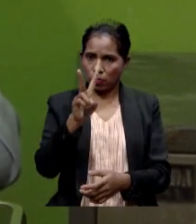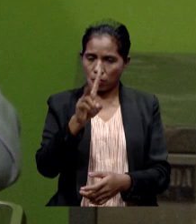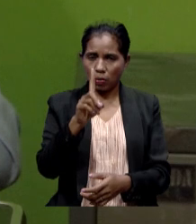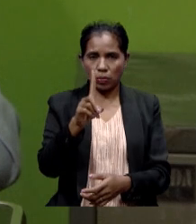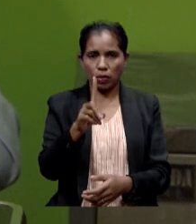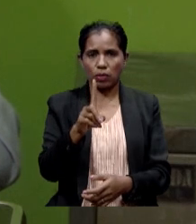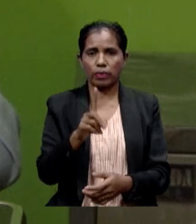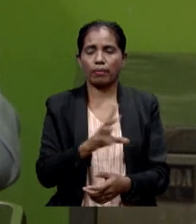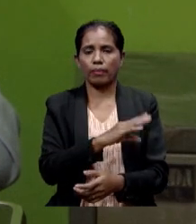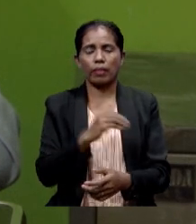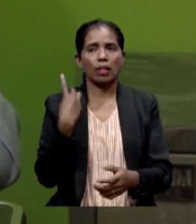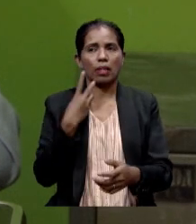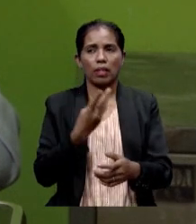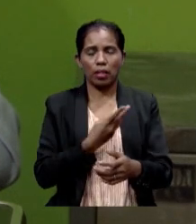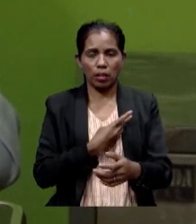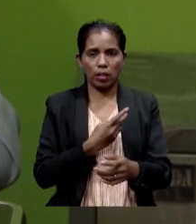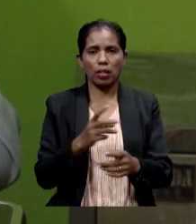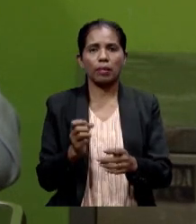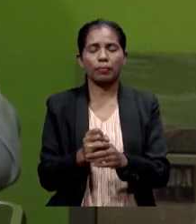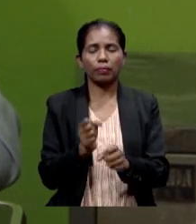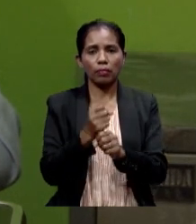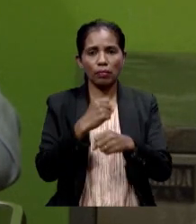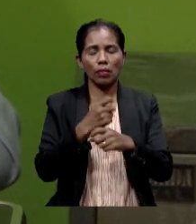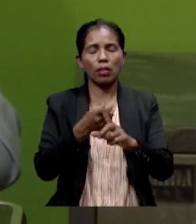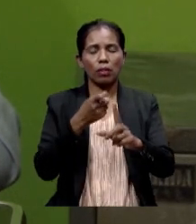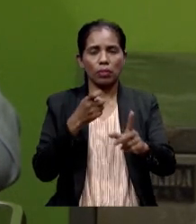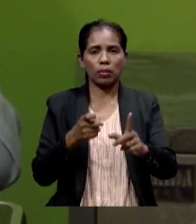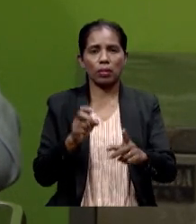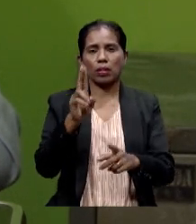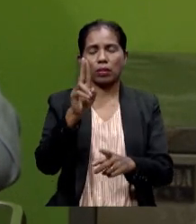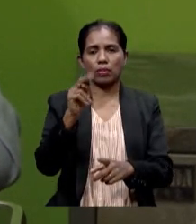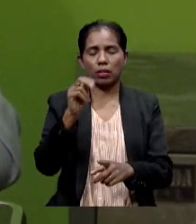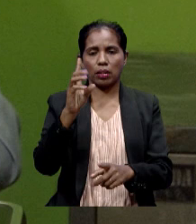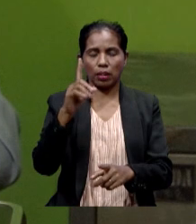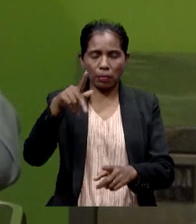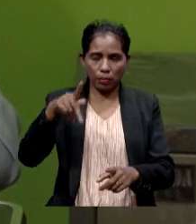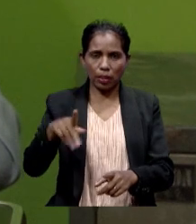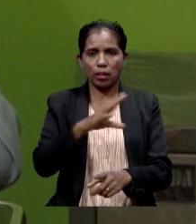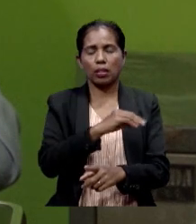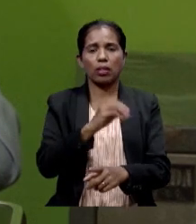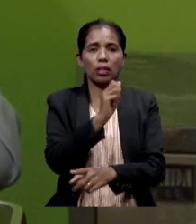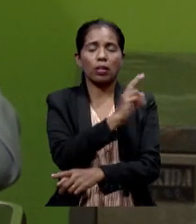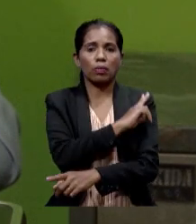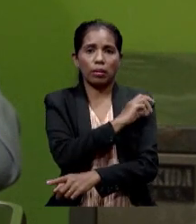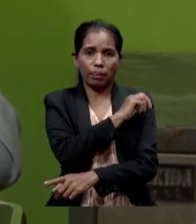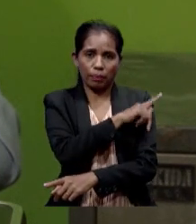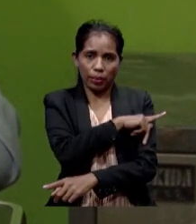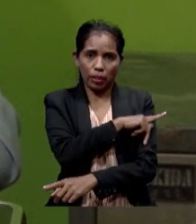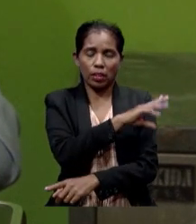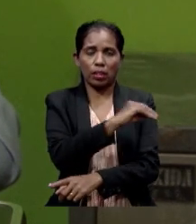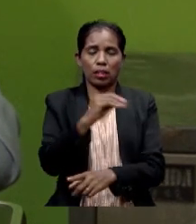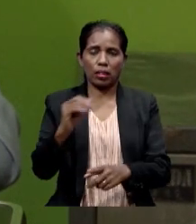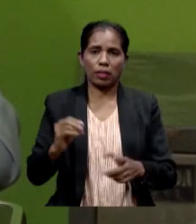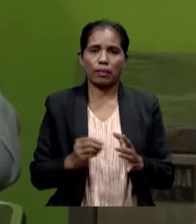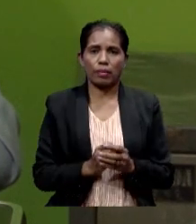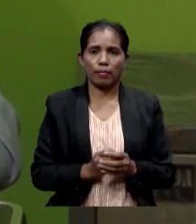2021 nya kita kanaliza husi agensi UNDP nebe mak kompres ma kita